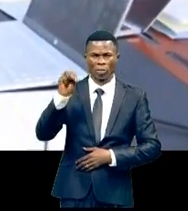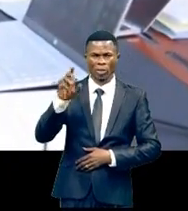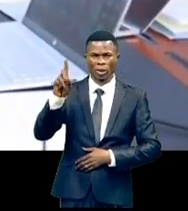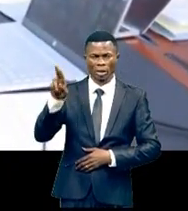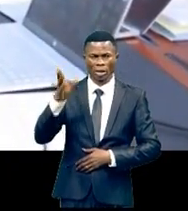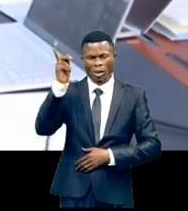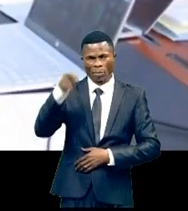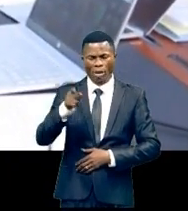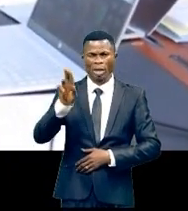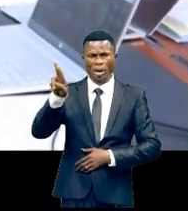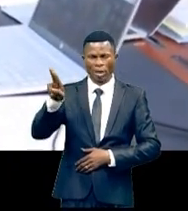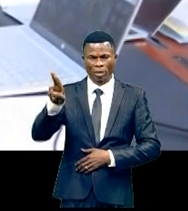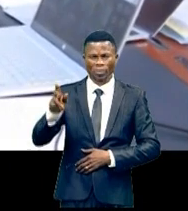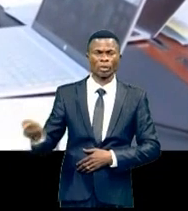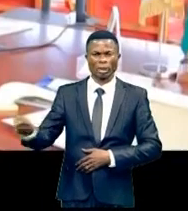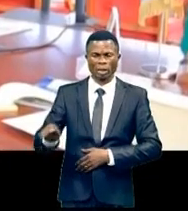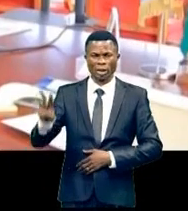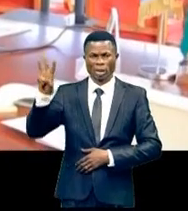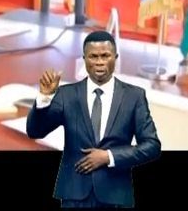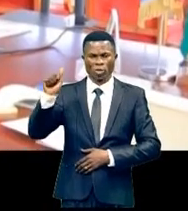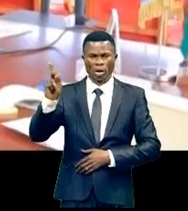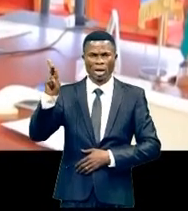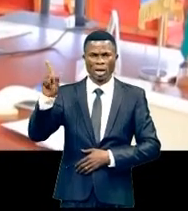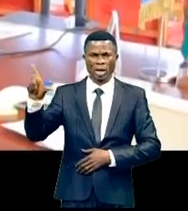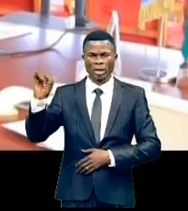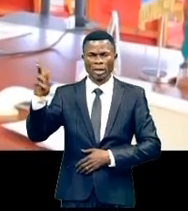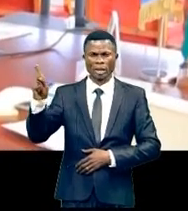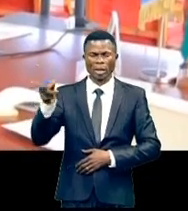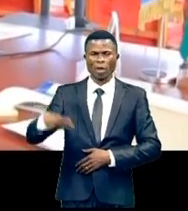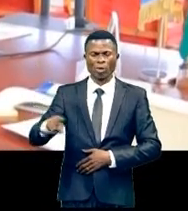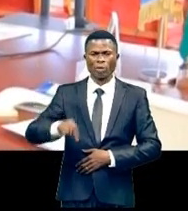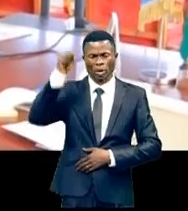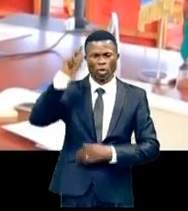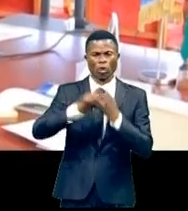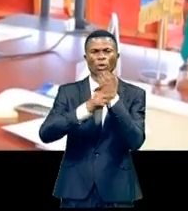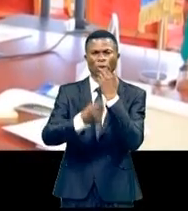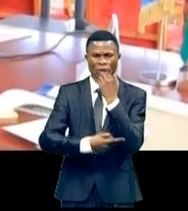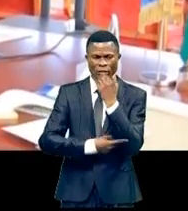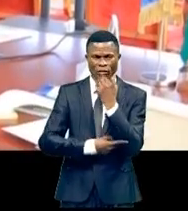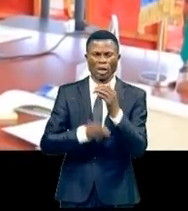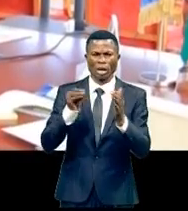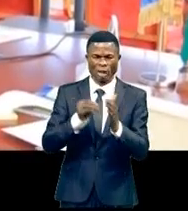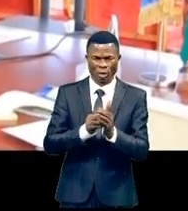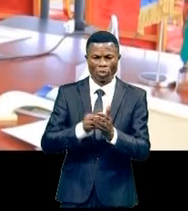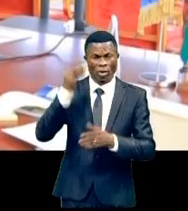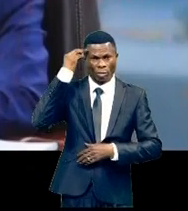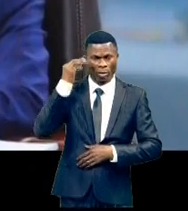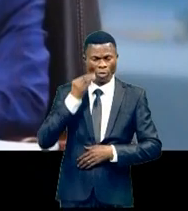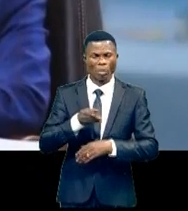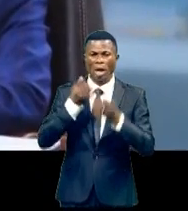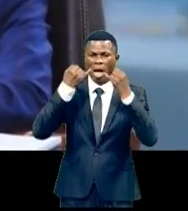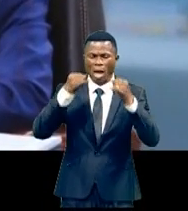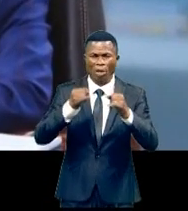NDC-R et MAC dans le territoire de Walikale, dans la province du Nord Kivu. Il a par ailleurs informé le